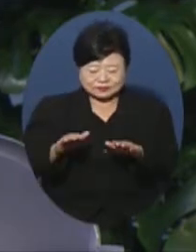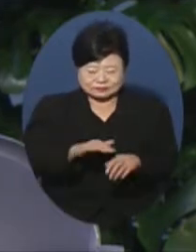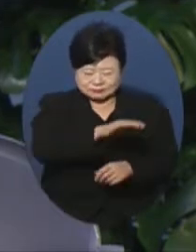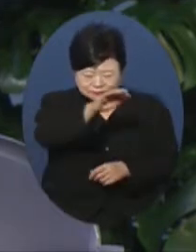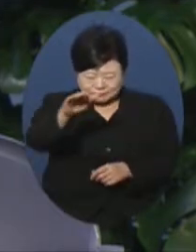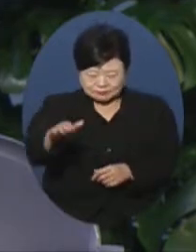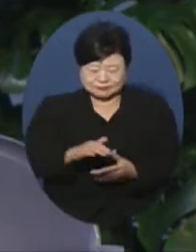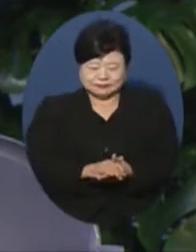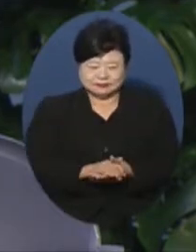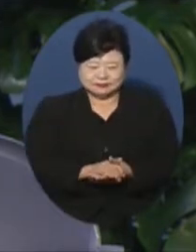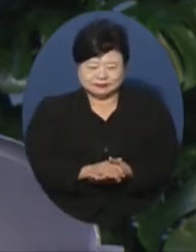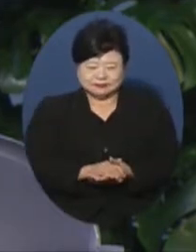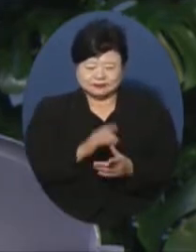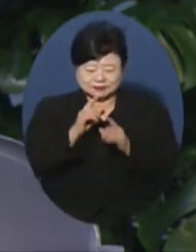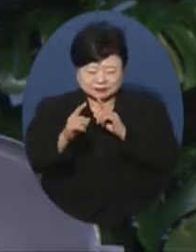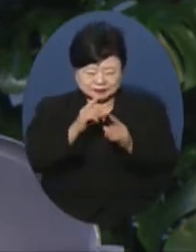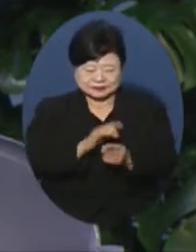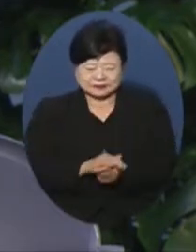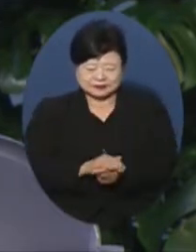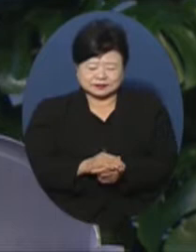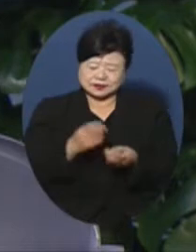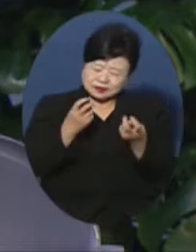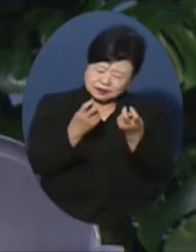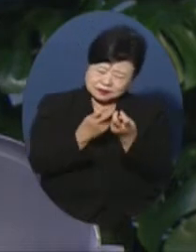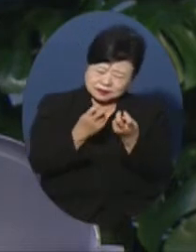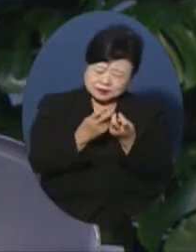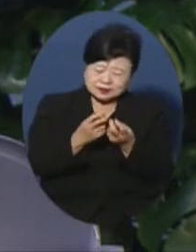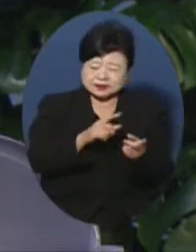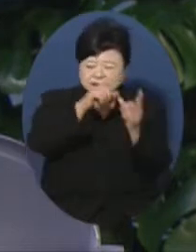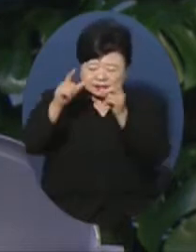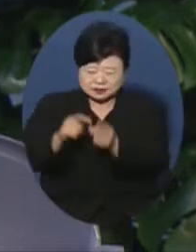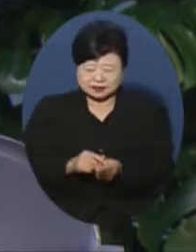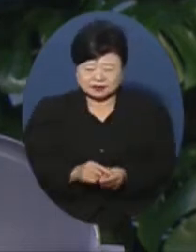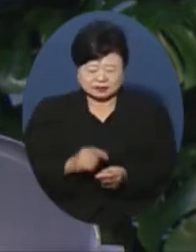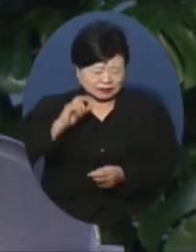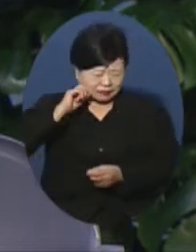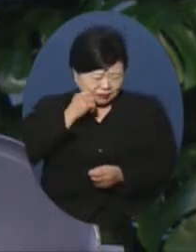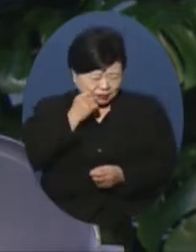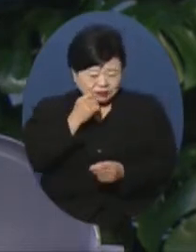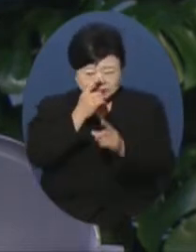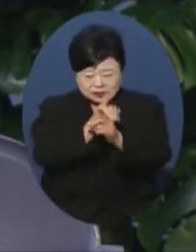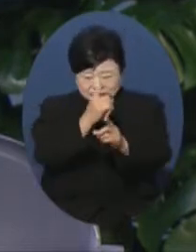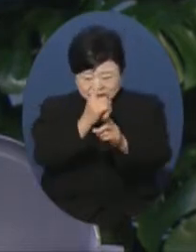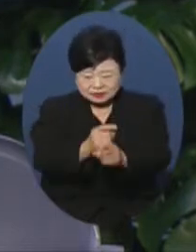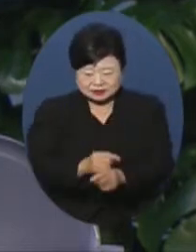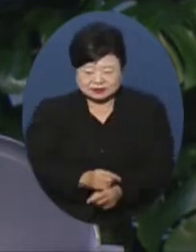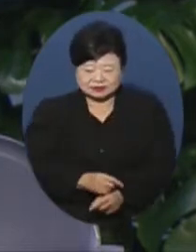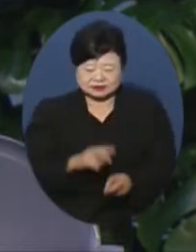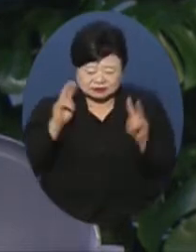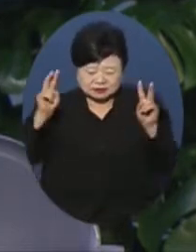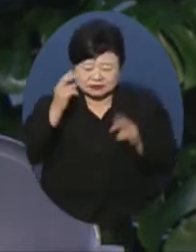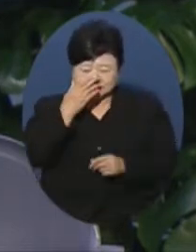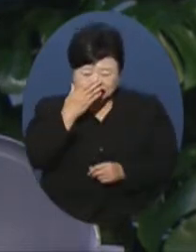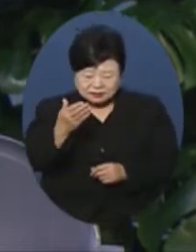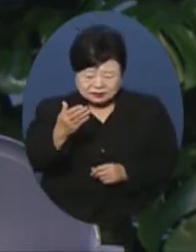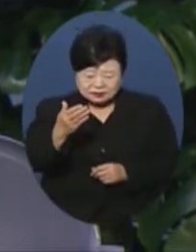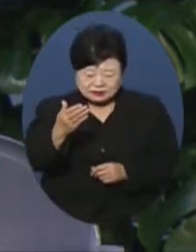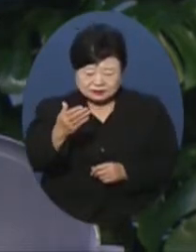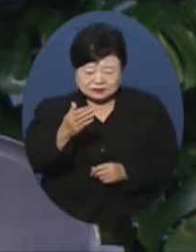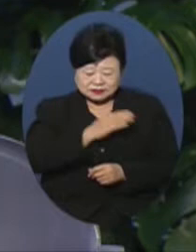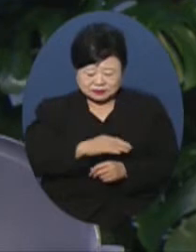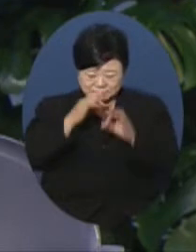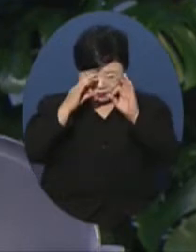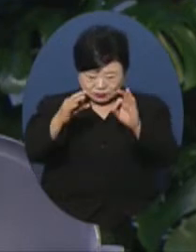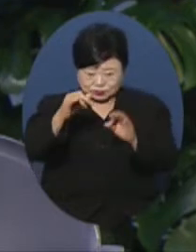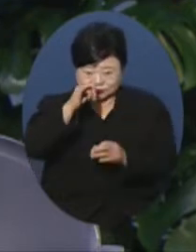오늘 우리가 읽은 이야기에는 어떻게 하면 삶을 어려움을 이기고 승리할 수 있는가를